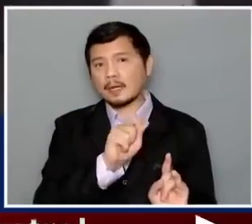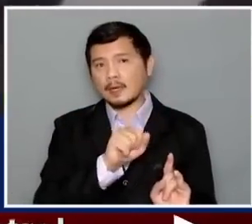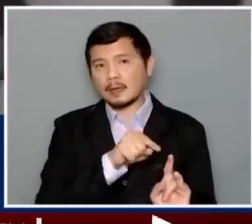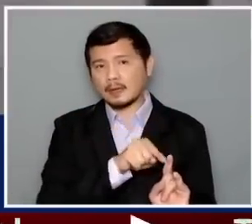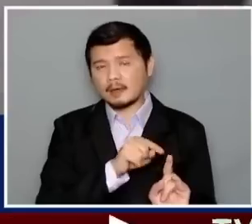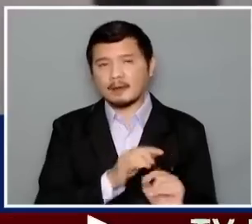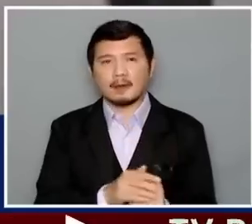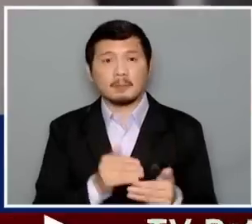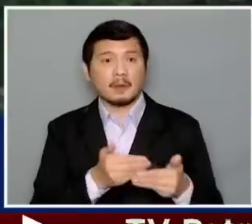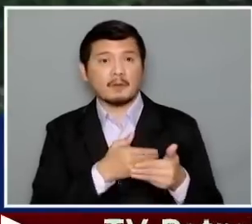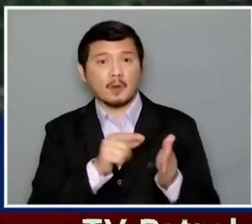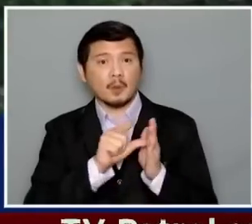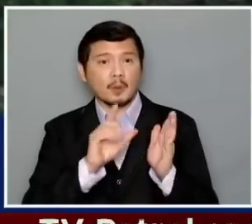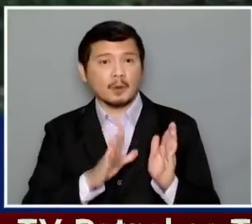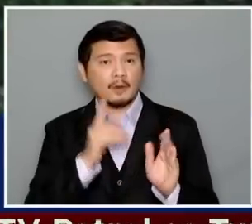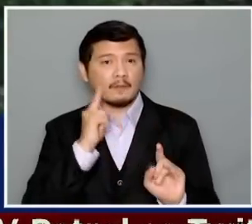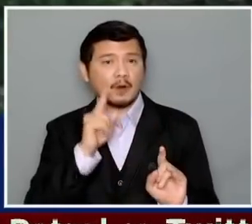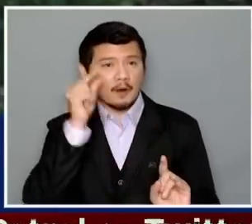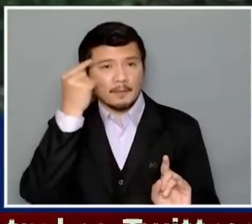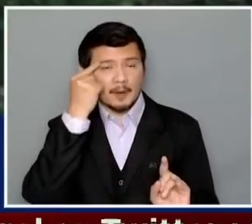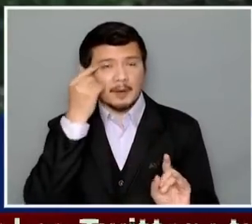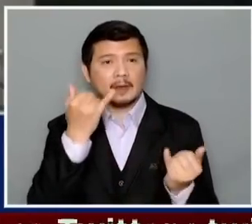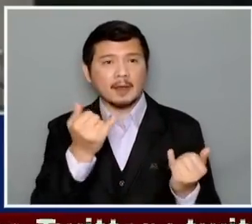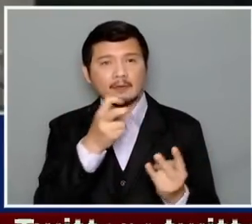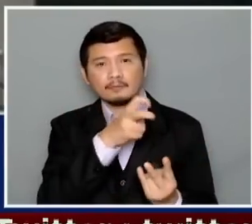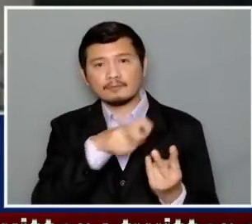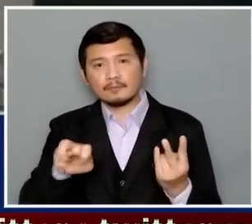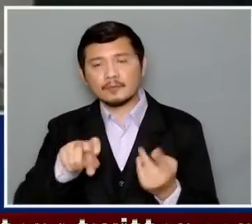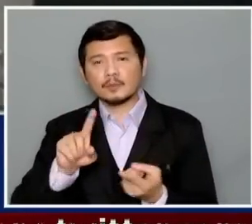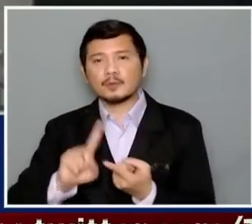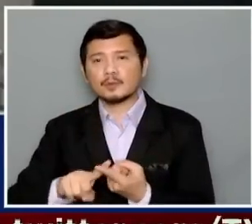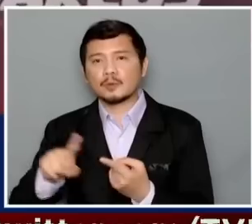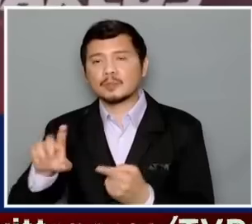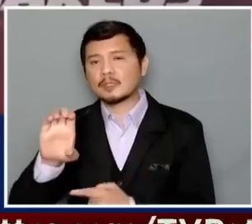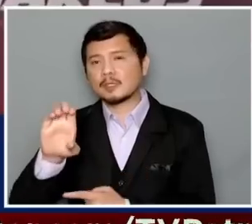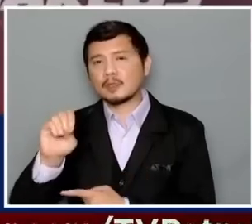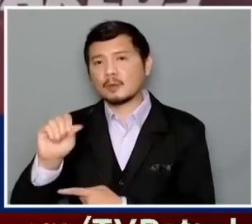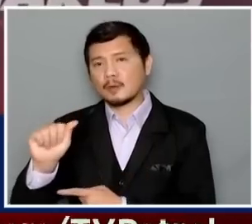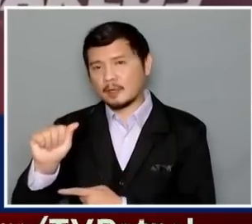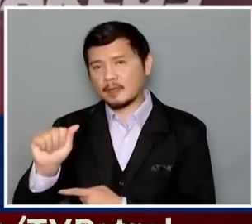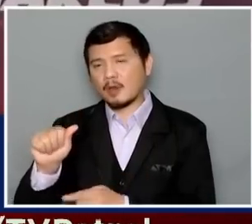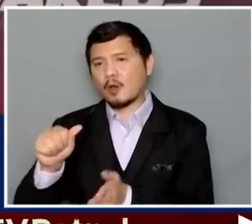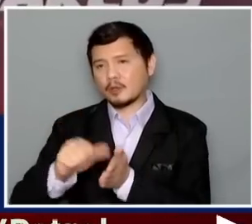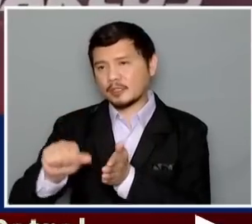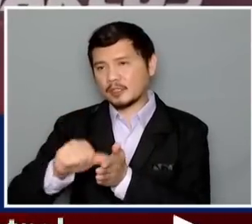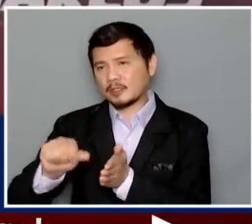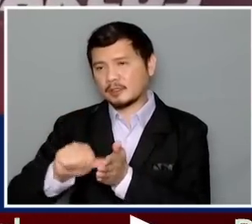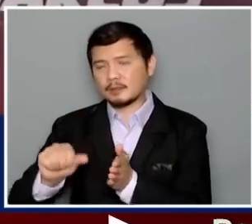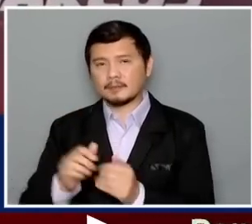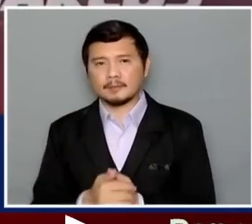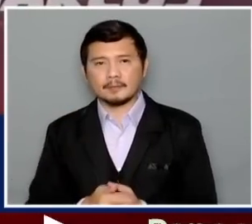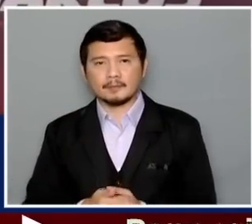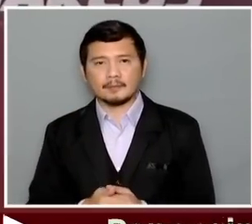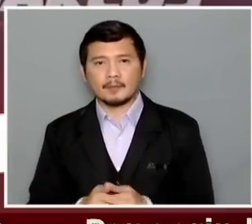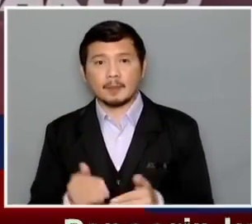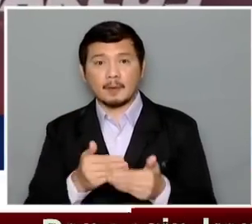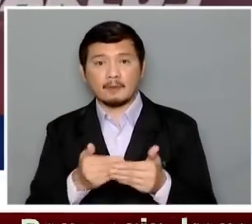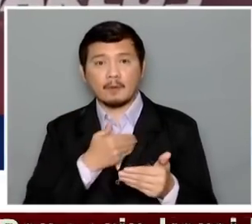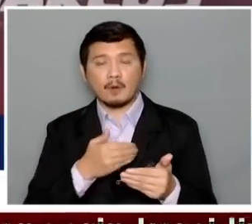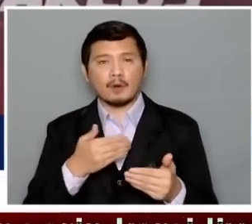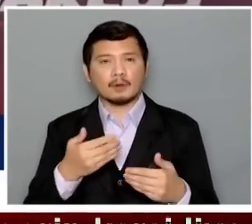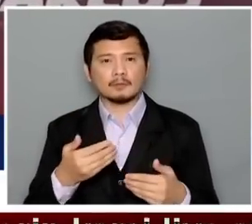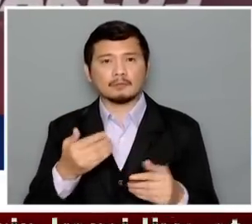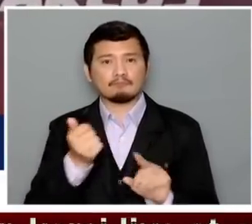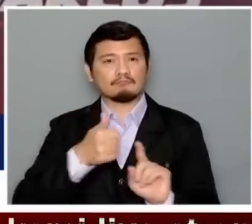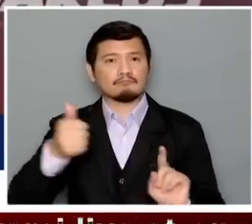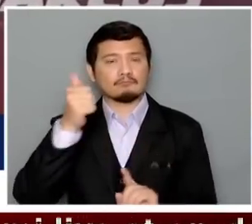pagiging abogado ng gobyerno, siya ngayon ay ang mangangasiwa sa Commission on Audit. As you know, he's the former Solicitor General